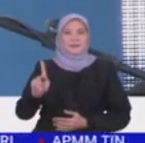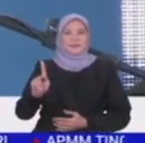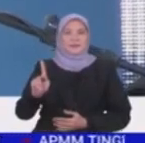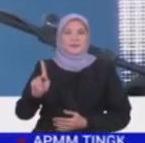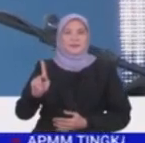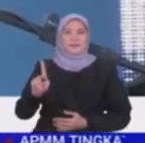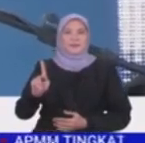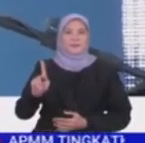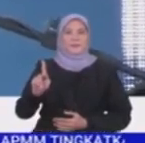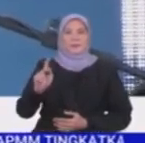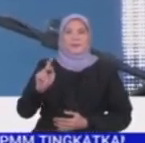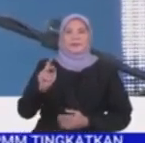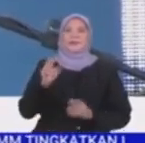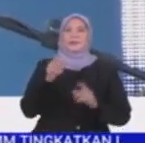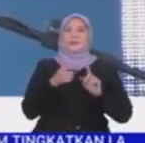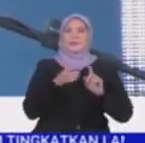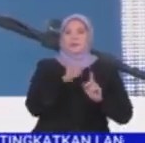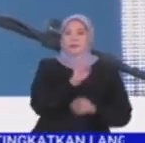kepada